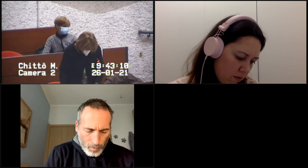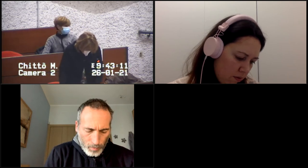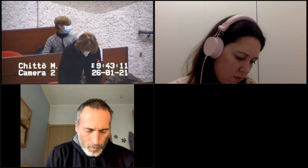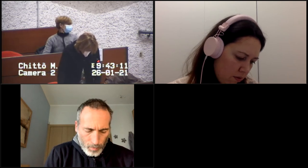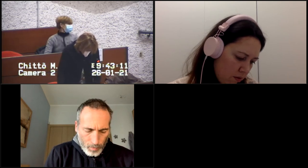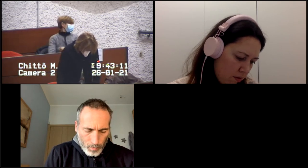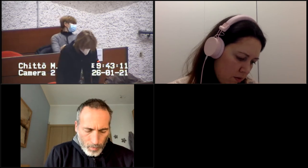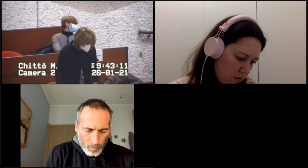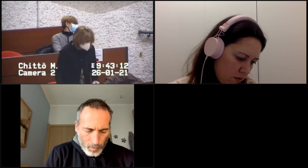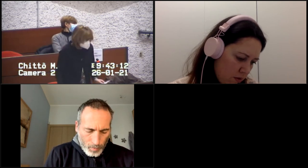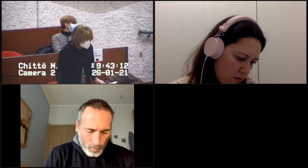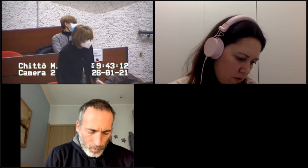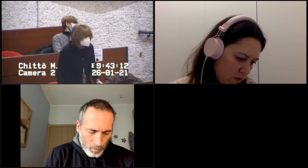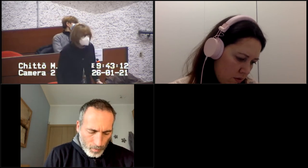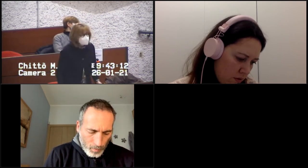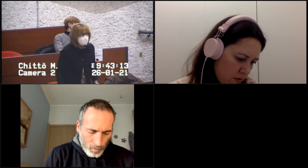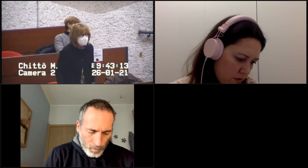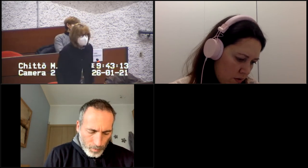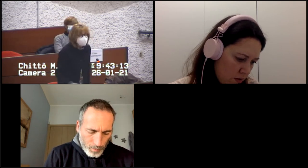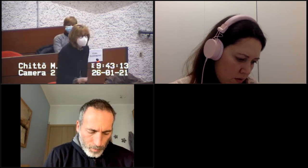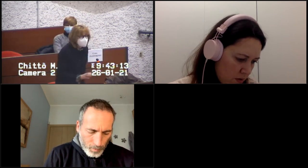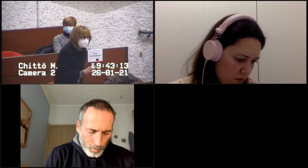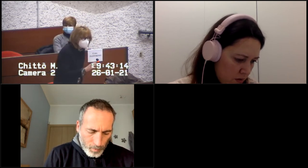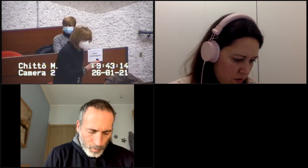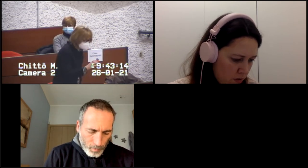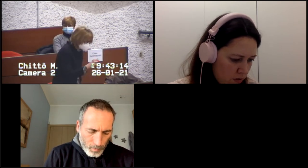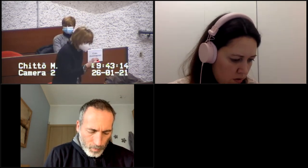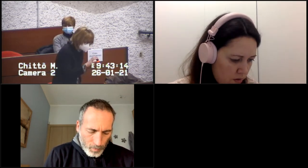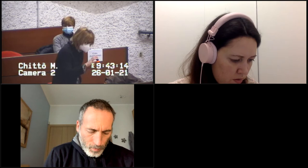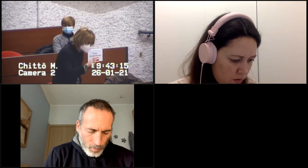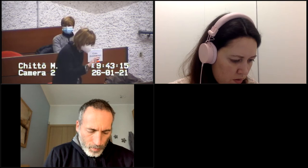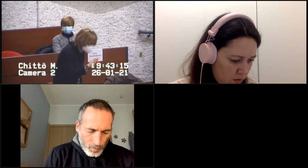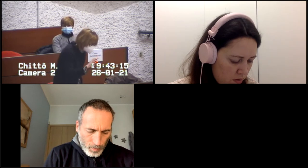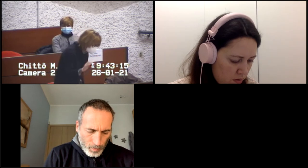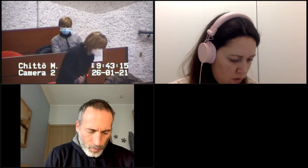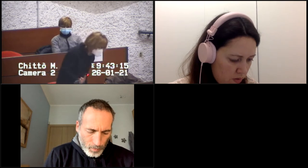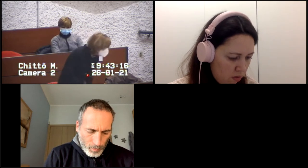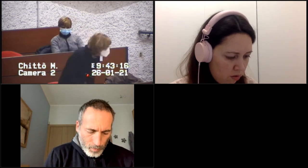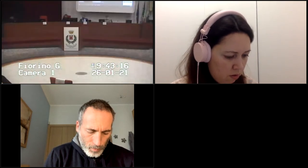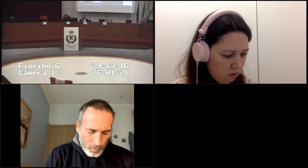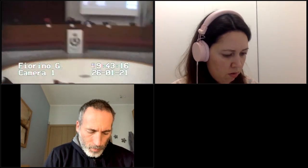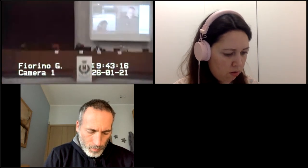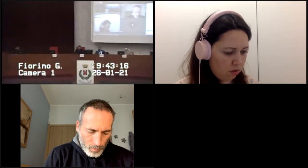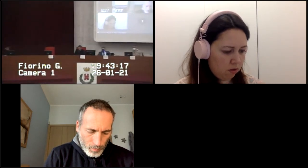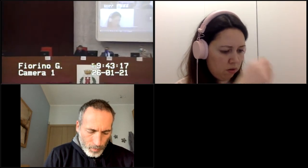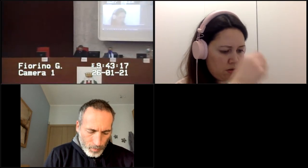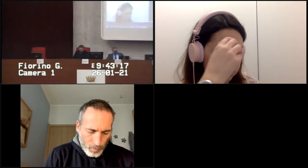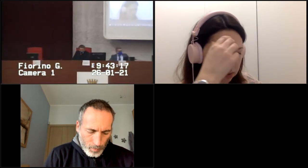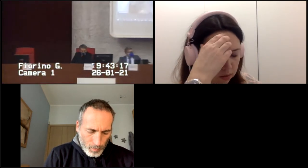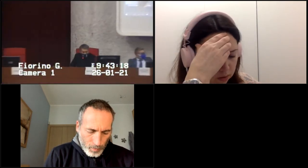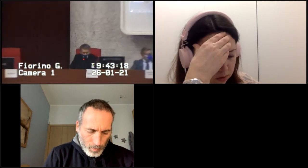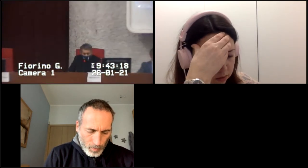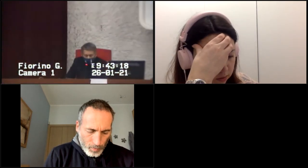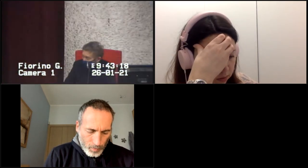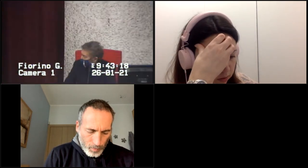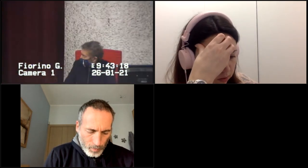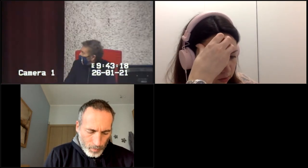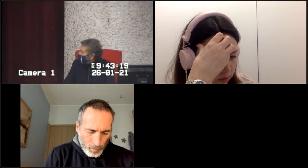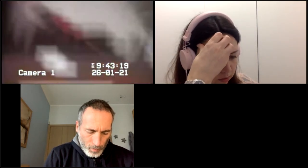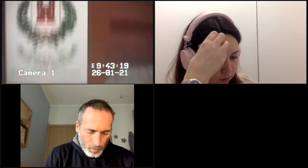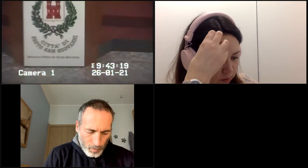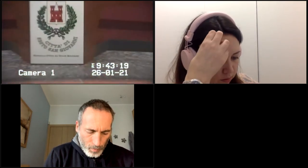perché appunto vede critici anche voi nell'applicazione. Grazie. Grazie a lei, consigliere Chitò.